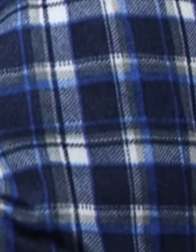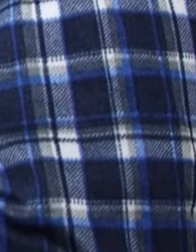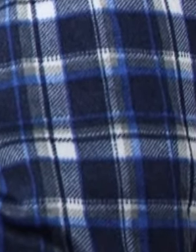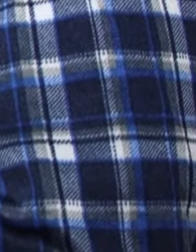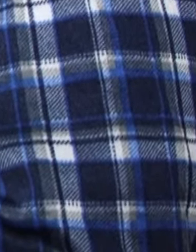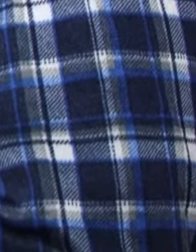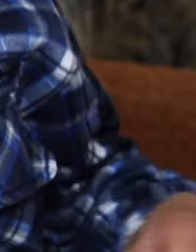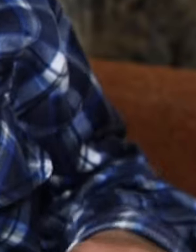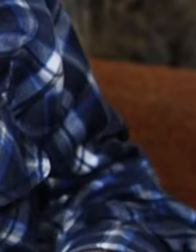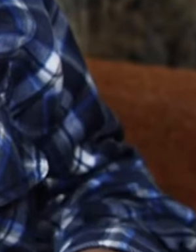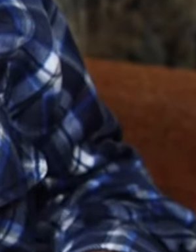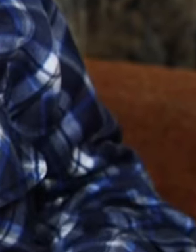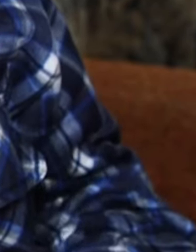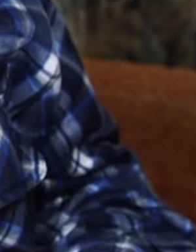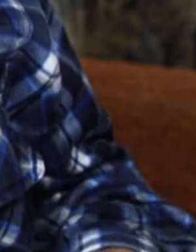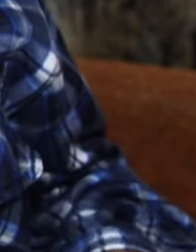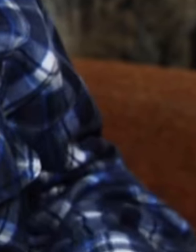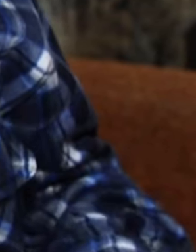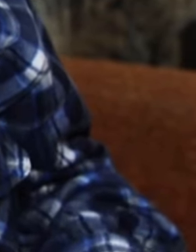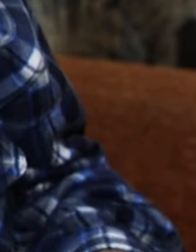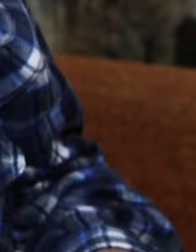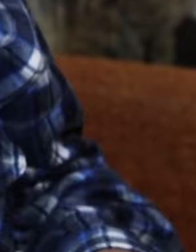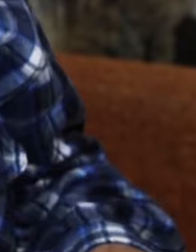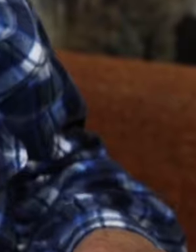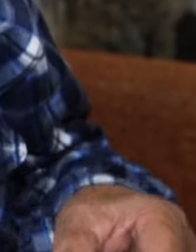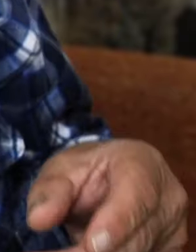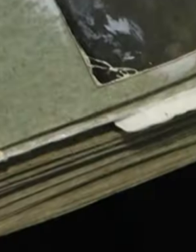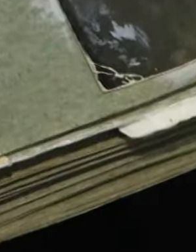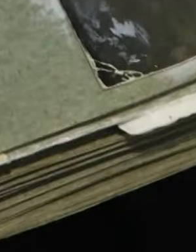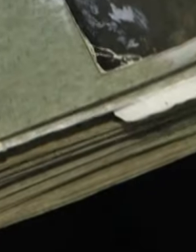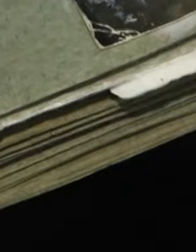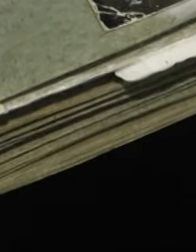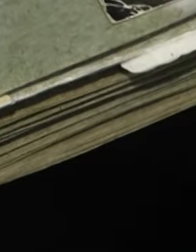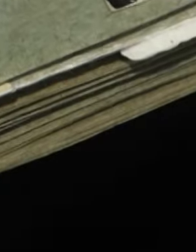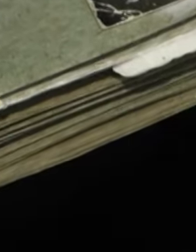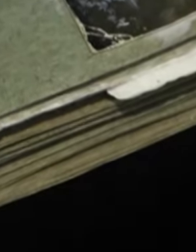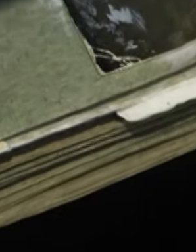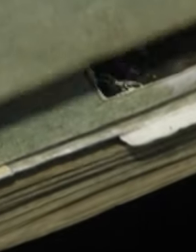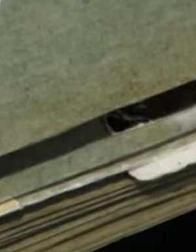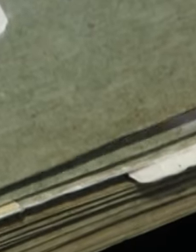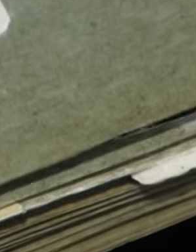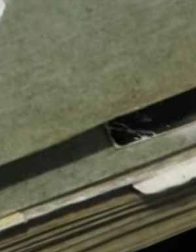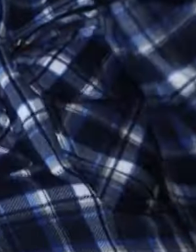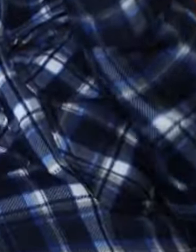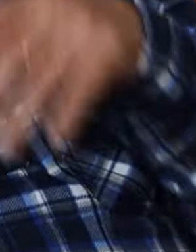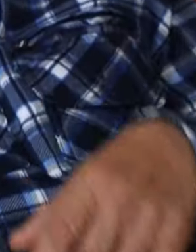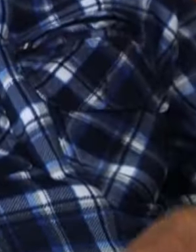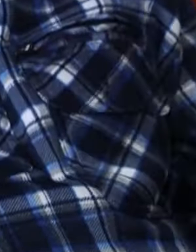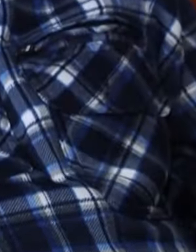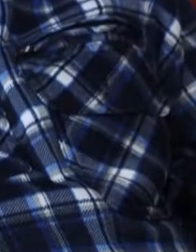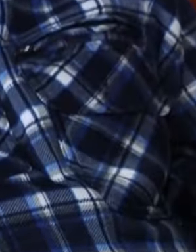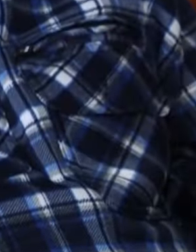родители трудились в полях. На год Иван Иванович уезжал на целину. Бывало такое, что иногда дети узнавали его не сразу.